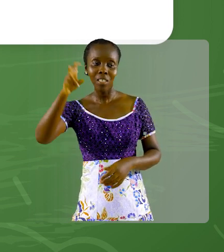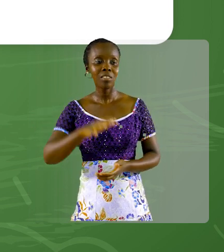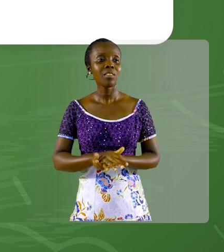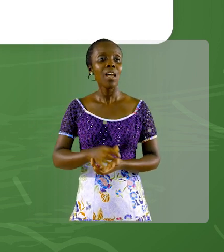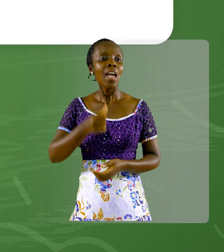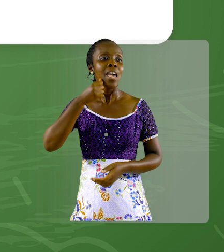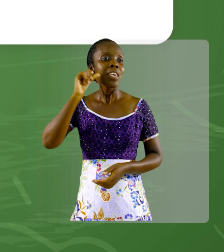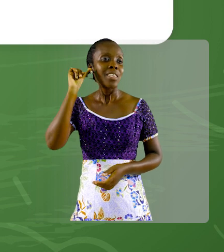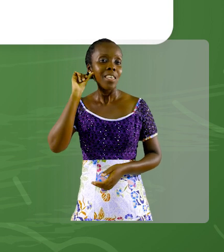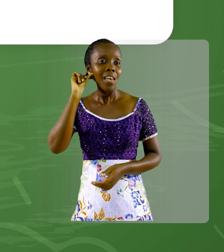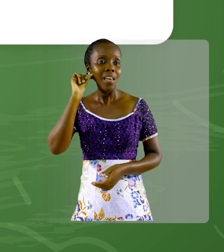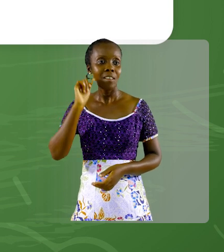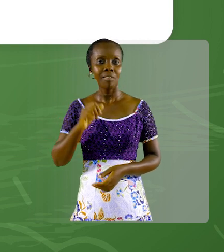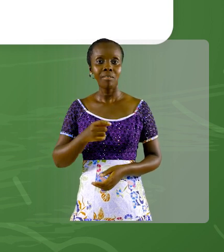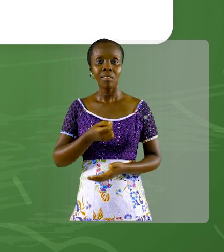en gras.